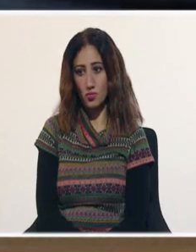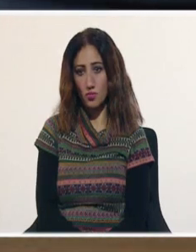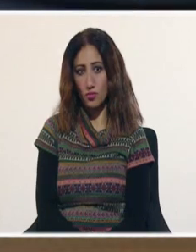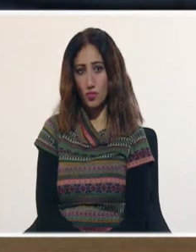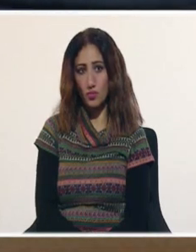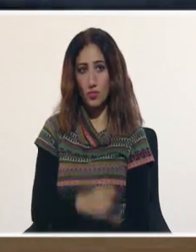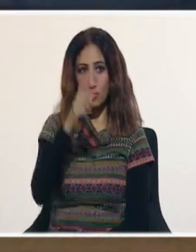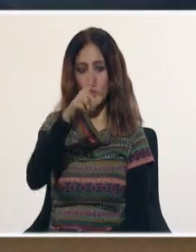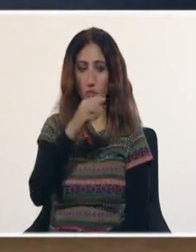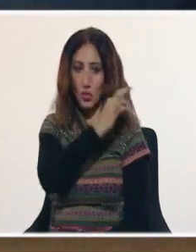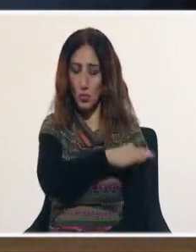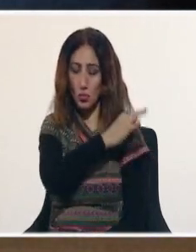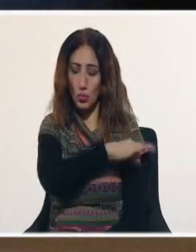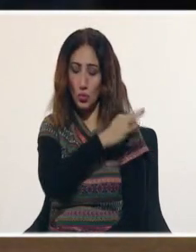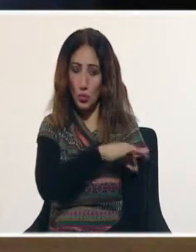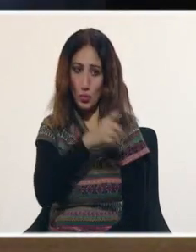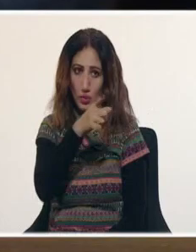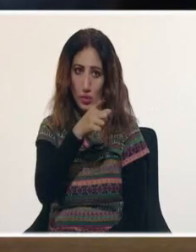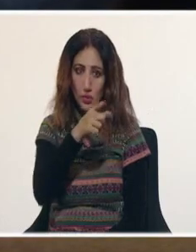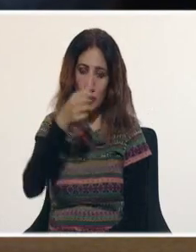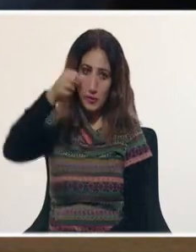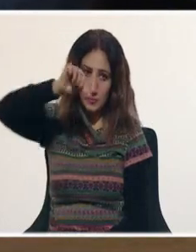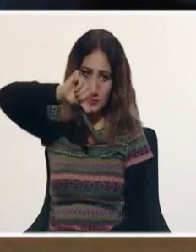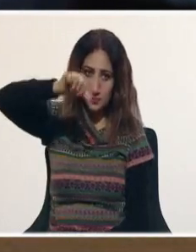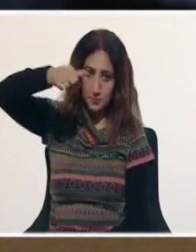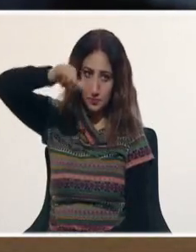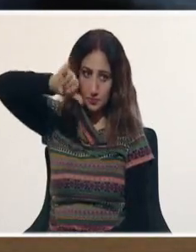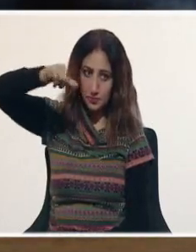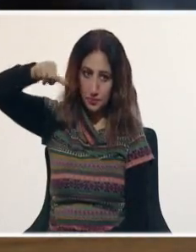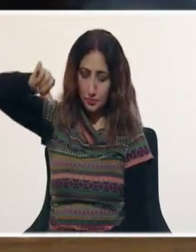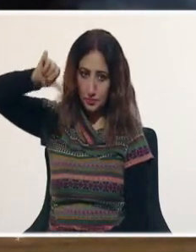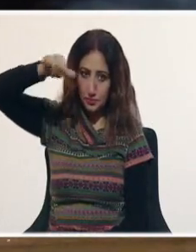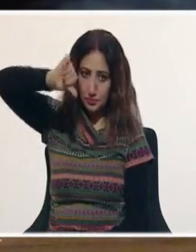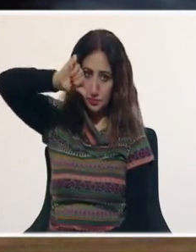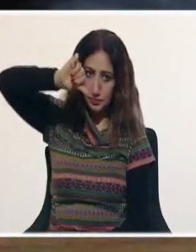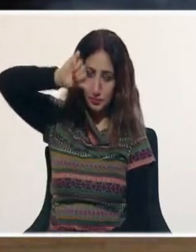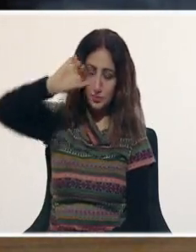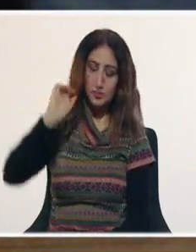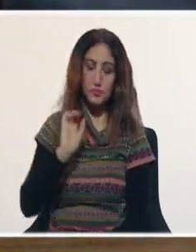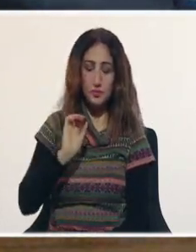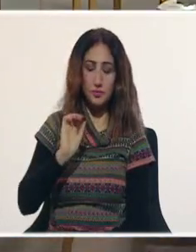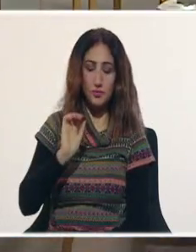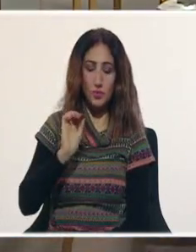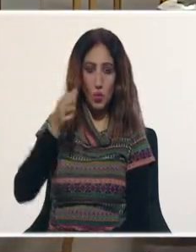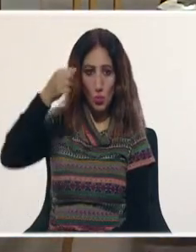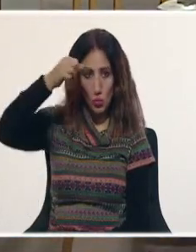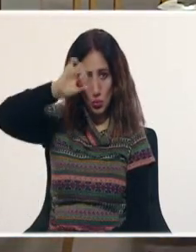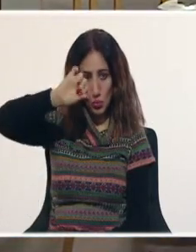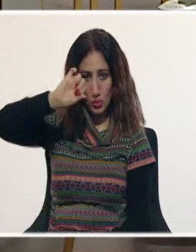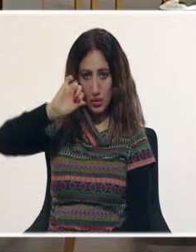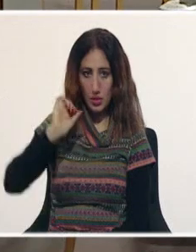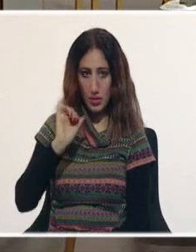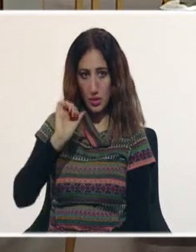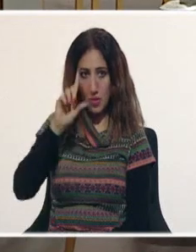في التجربة دي بعد ما الشباب ذكية ومفهومية يحضرها لنا تحضير كامل انها لازم تتحضر اون سايت، هنحط السائل ده